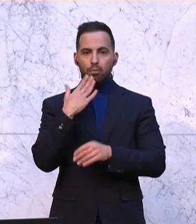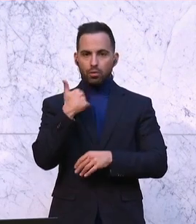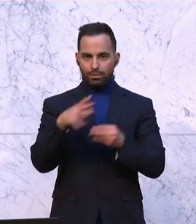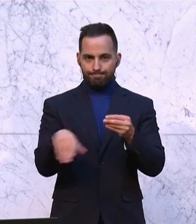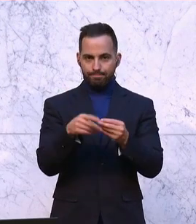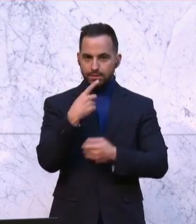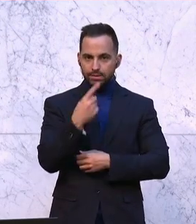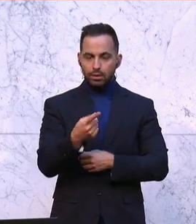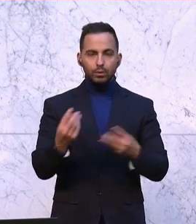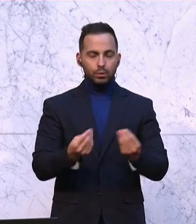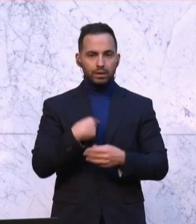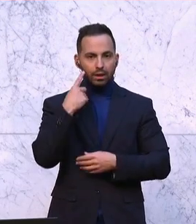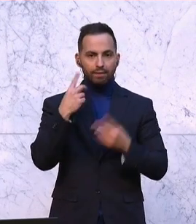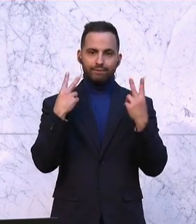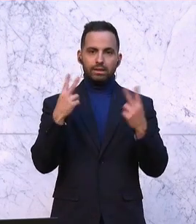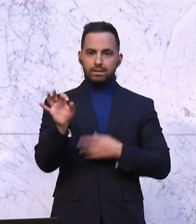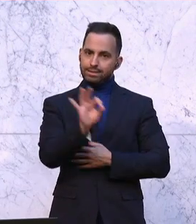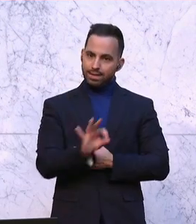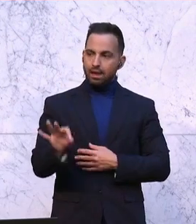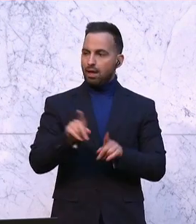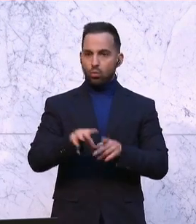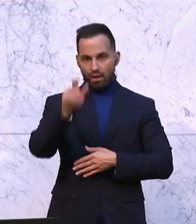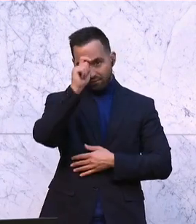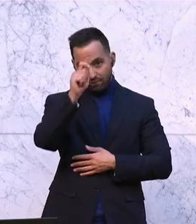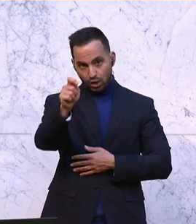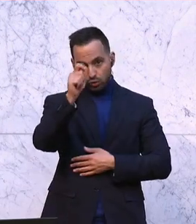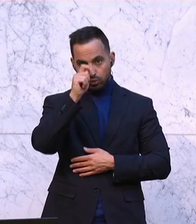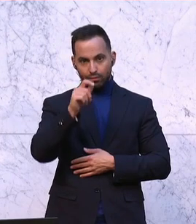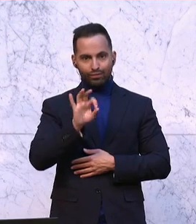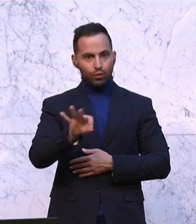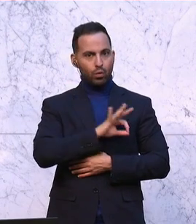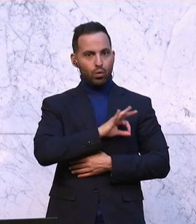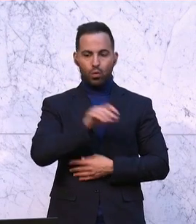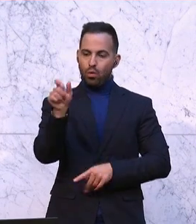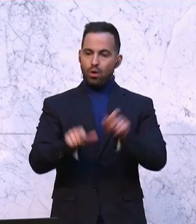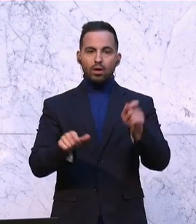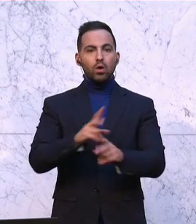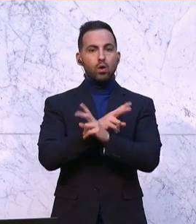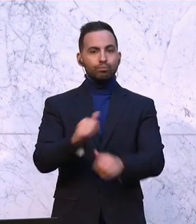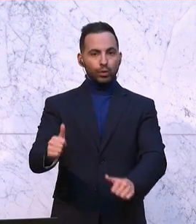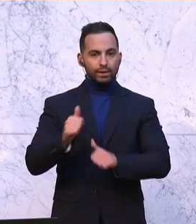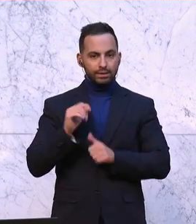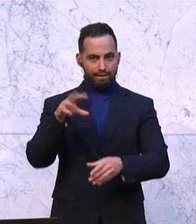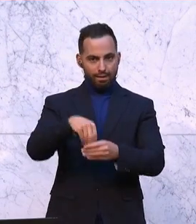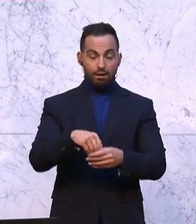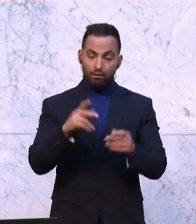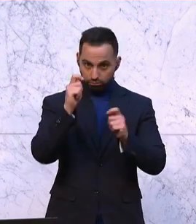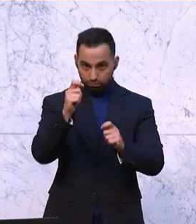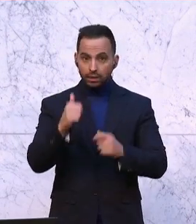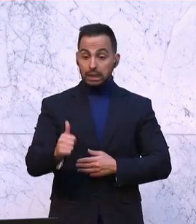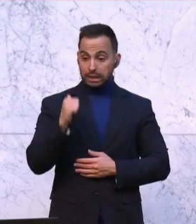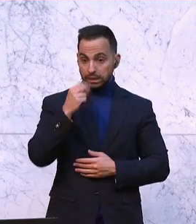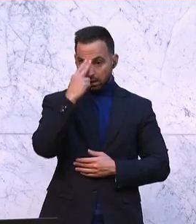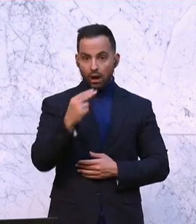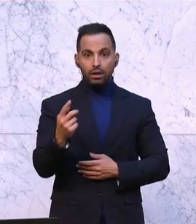erwähnen, weil ich glaube, es ist ein wichtiges Zeichen, eine Wertschätzung auch für unsere Kolleginnen und Kollegen beim österreichischen Bundesheer ist. Dass es gestern in der